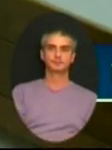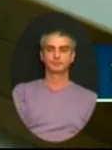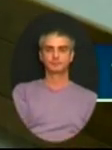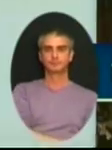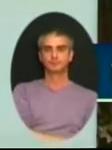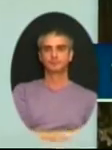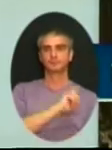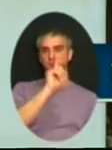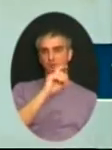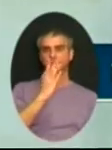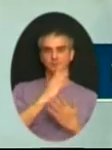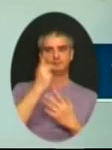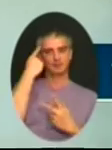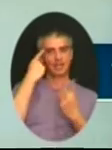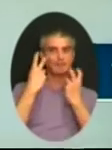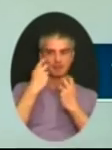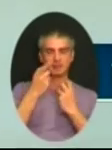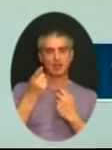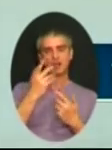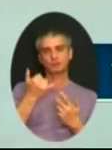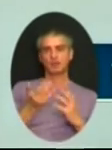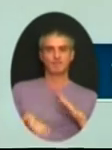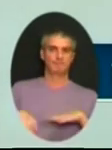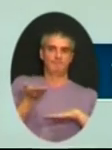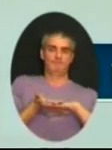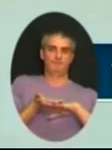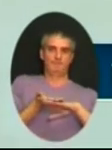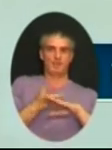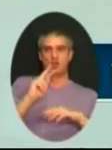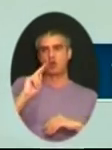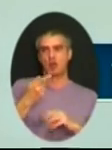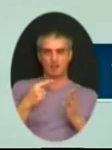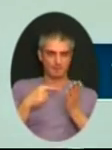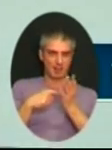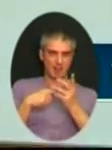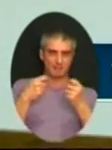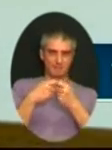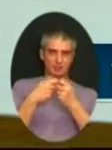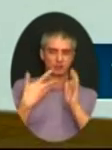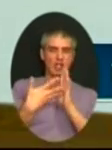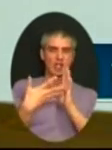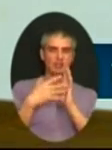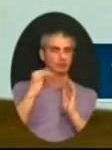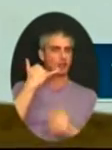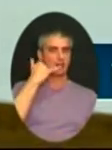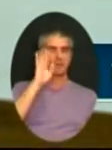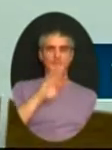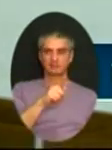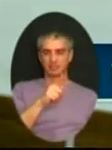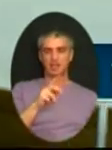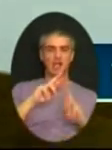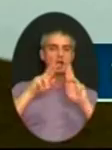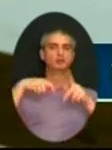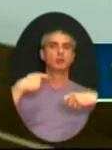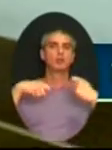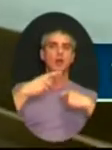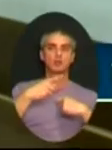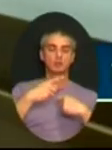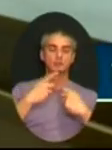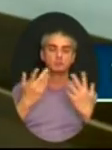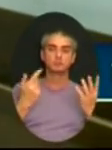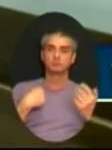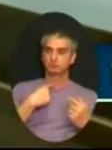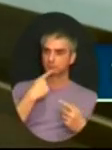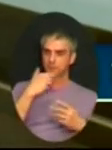כנראה שהמידע היה, כנראה שרוצץ עכשיו שוב בפרשת חקירת בזק של הרשות לניירות ערך. בואי